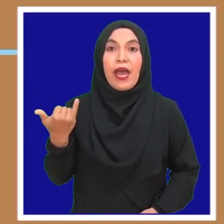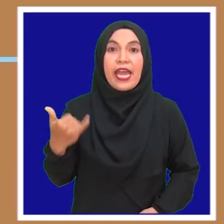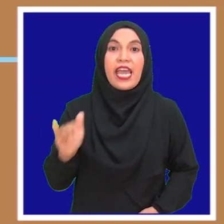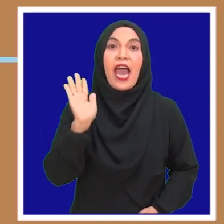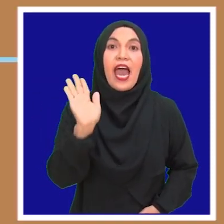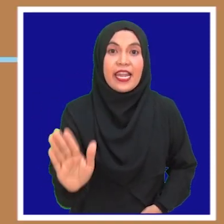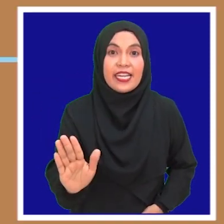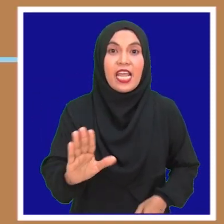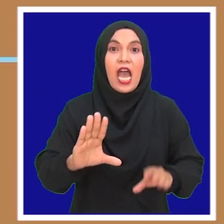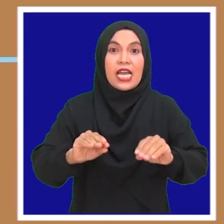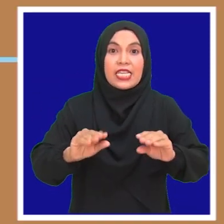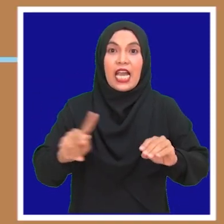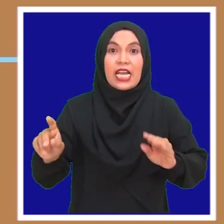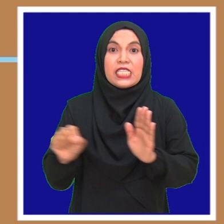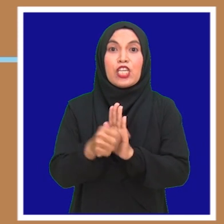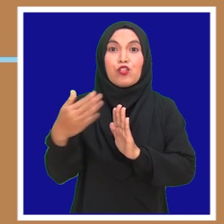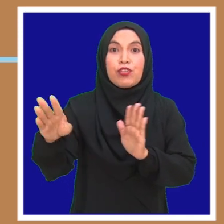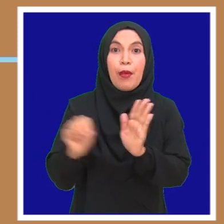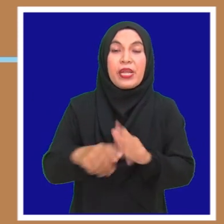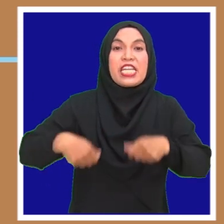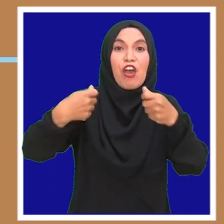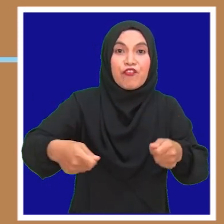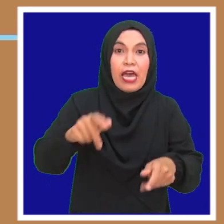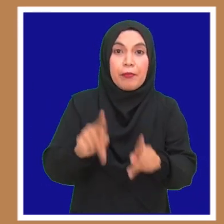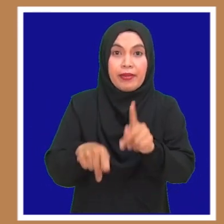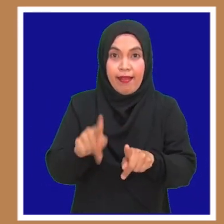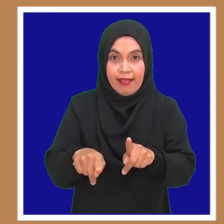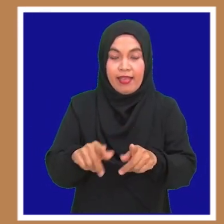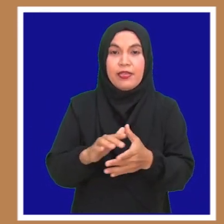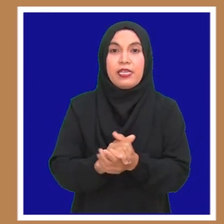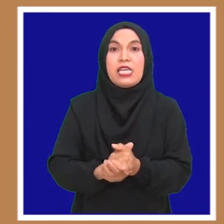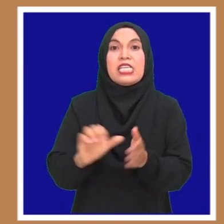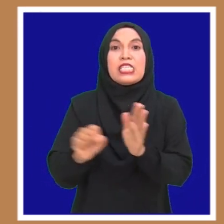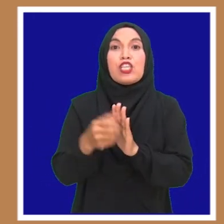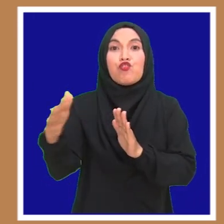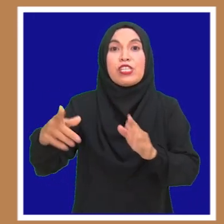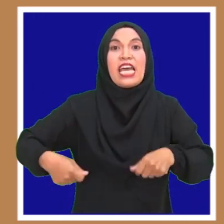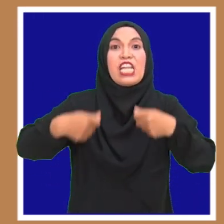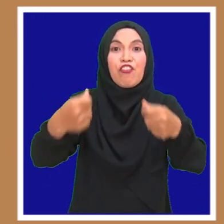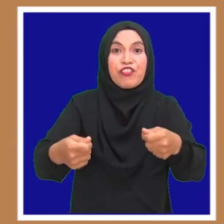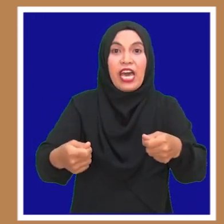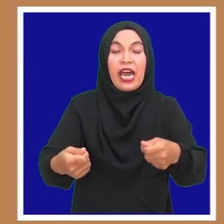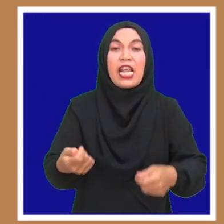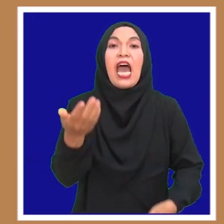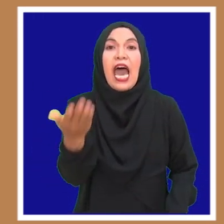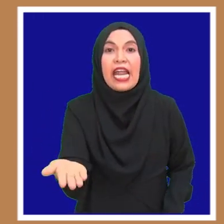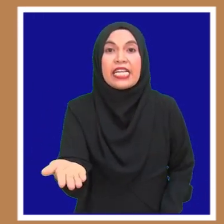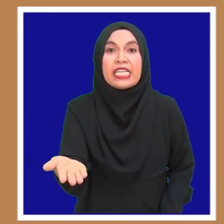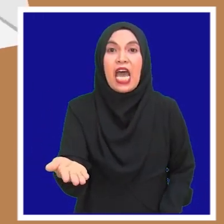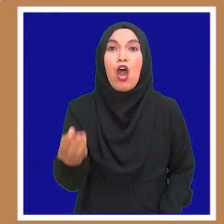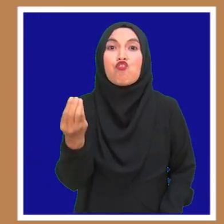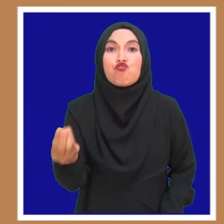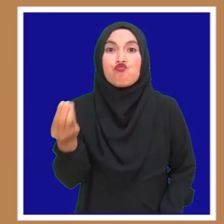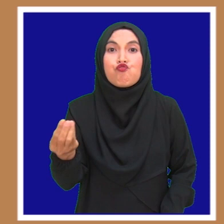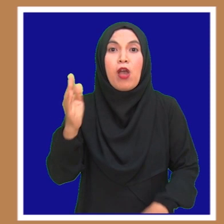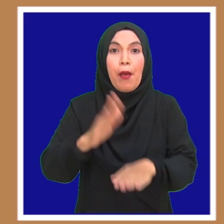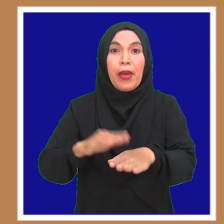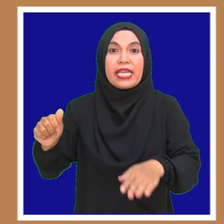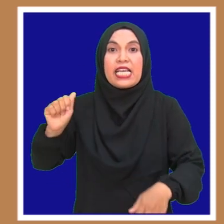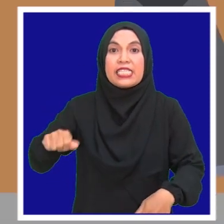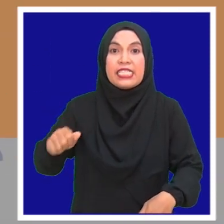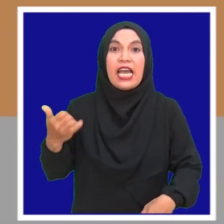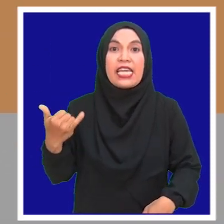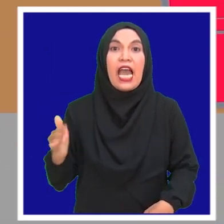Naon anu kedah dilakukan saatos ngadaptarkeun perkara? Saatos perkara didaftarkeun, anjen cukup ngantosan panggilan sidang